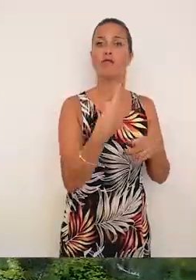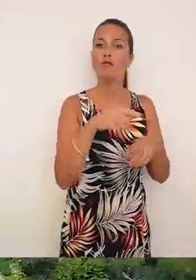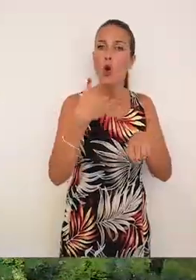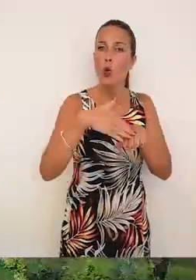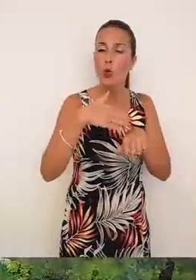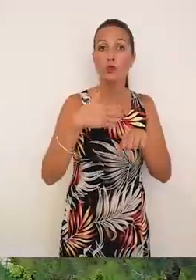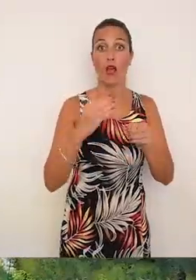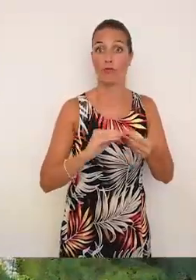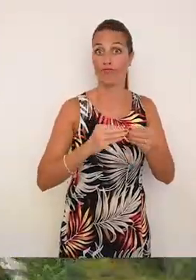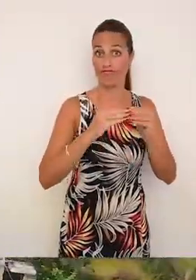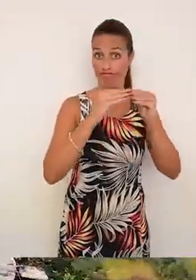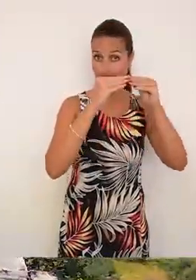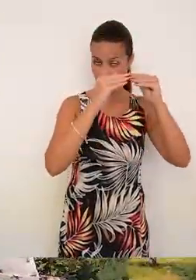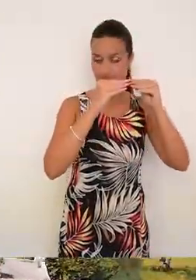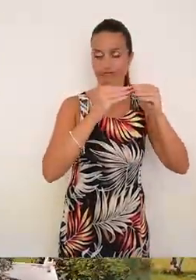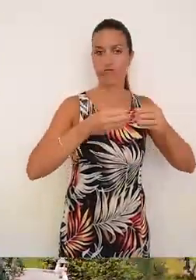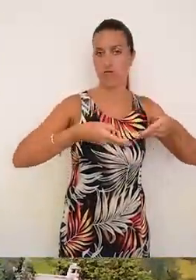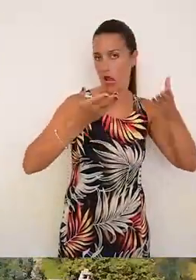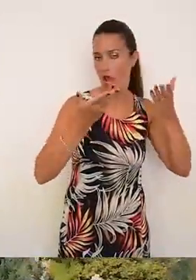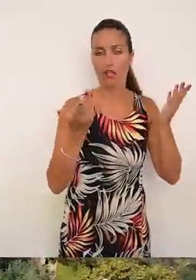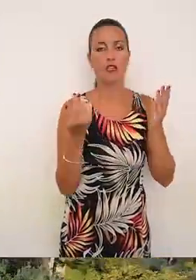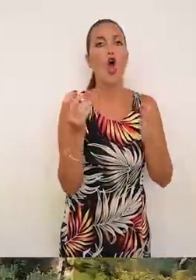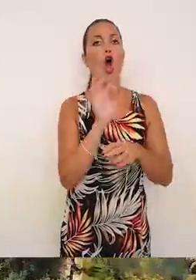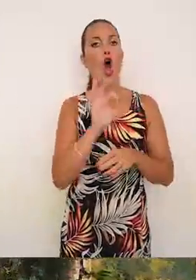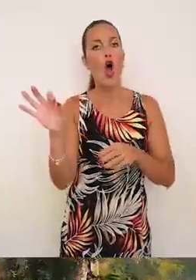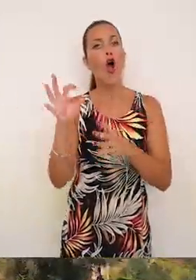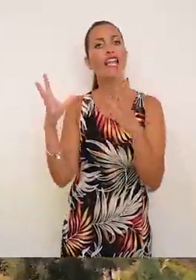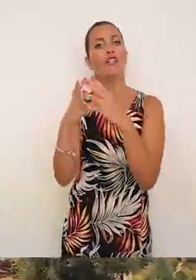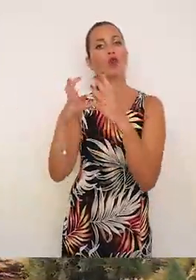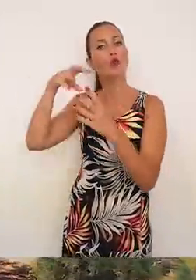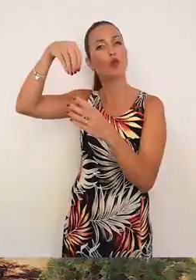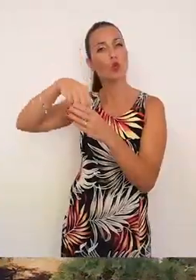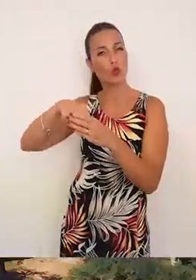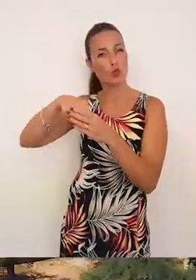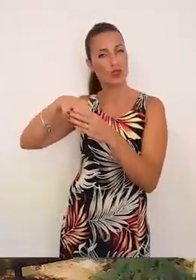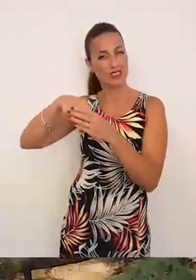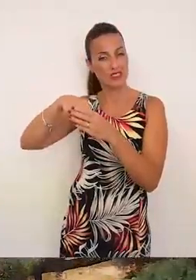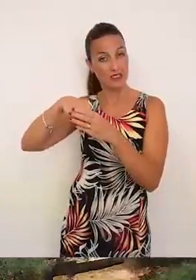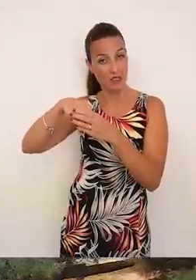lecciso, impiegata nelle applicazioni decorative e nell'industria edilizia.